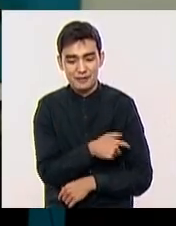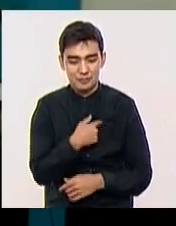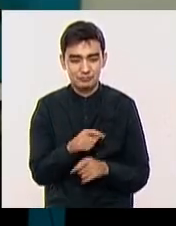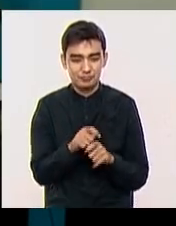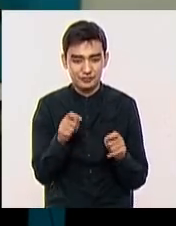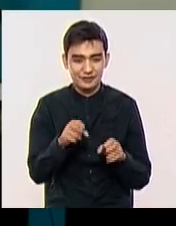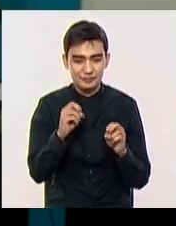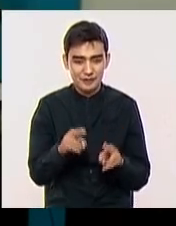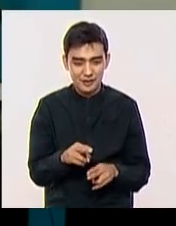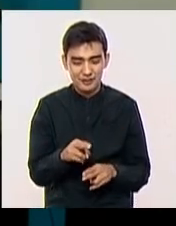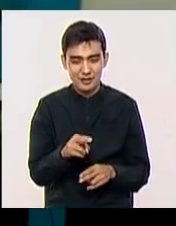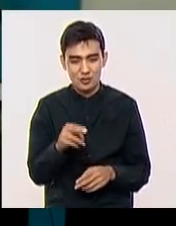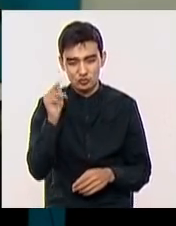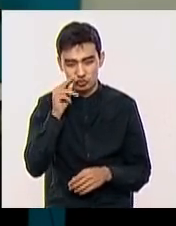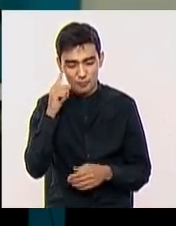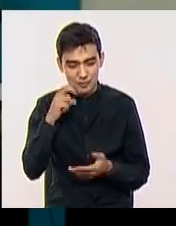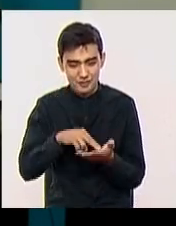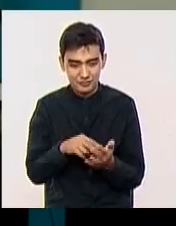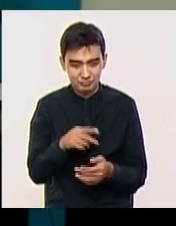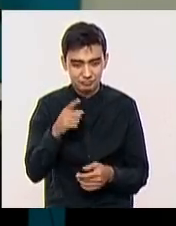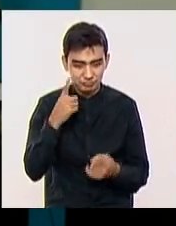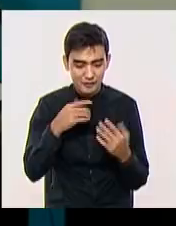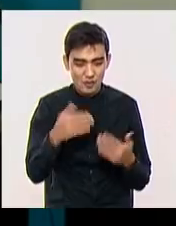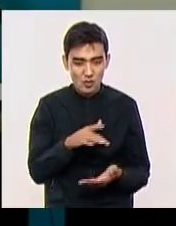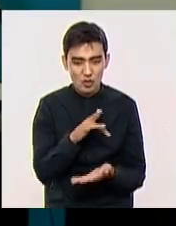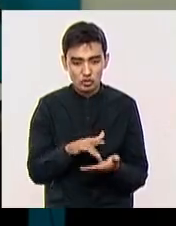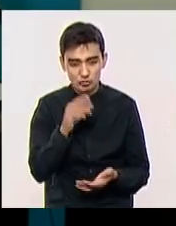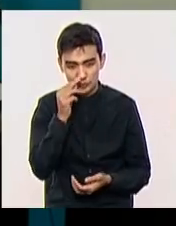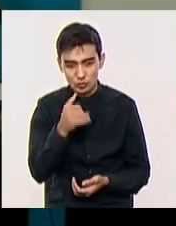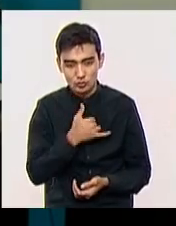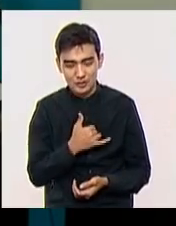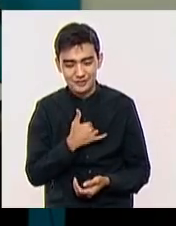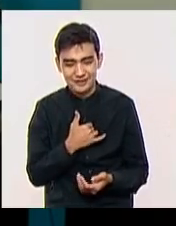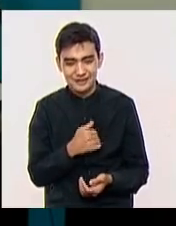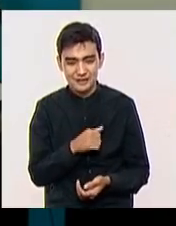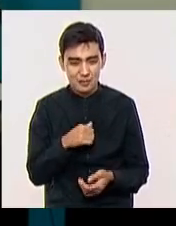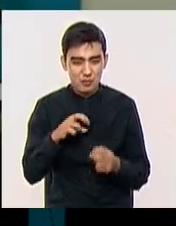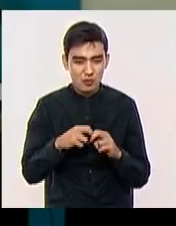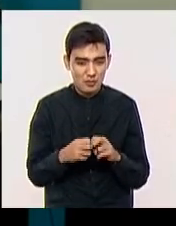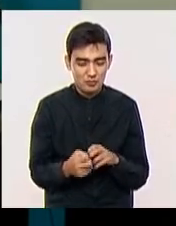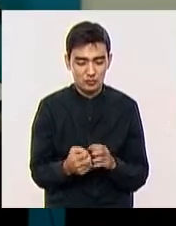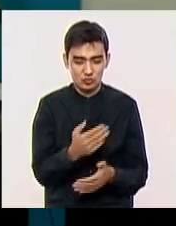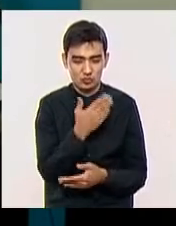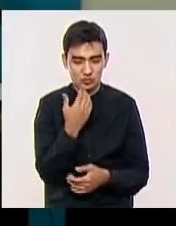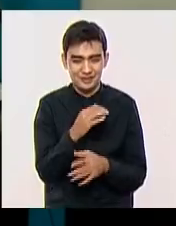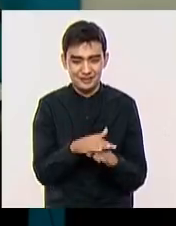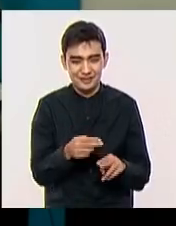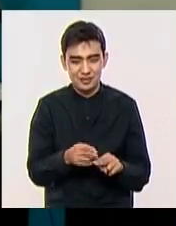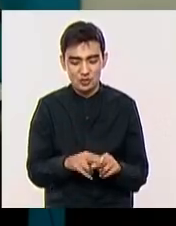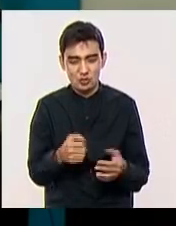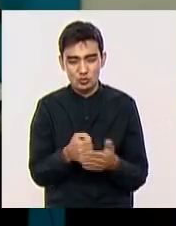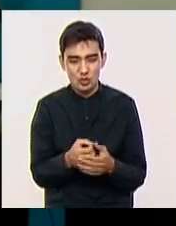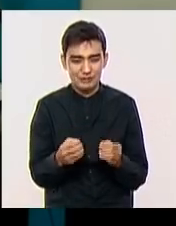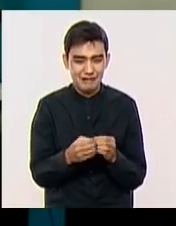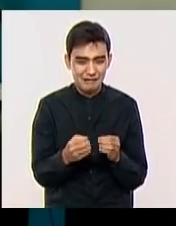создали специально комбинированный учебный план по городу Шымкент. У нас именно проблемы нету. Дети, которые до 10,